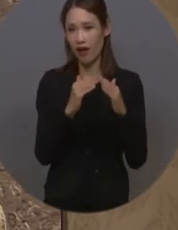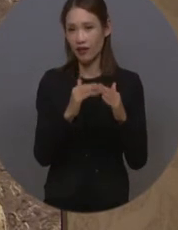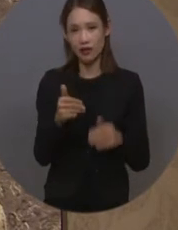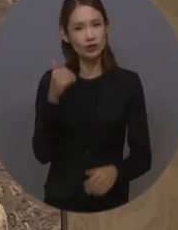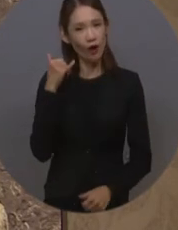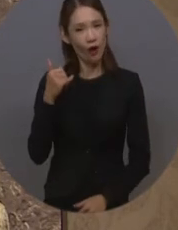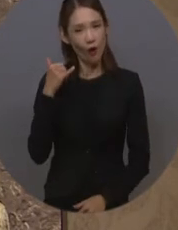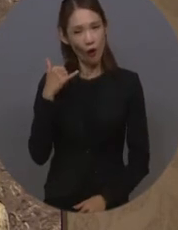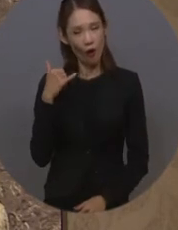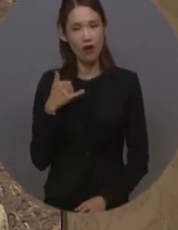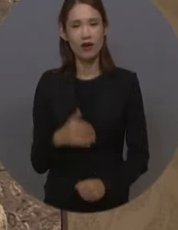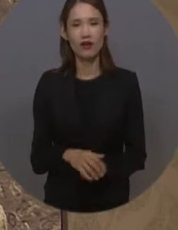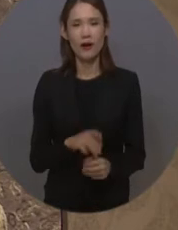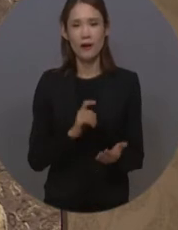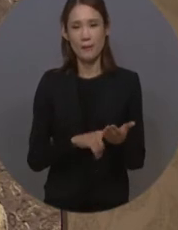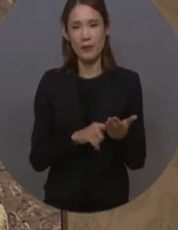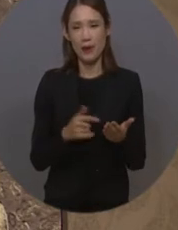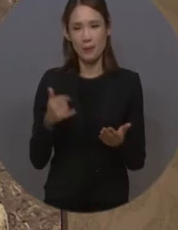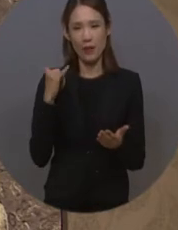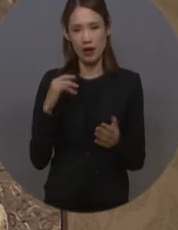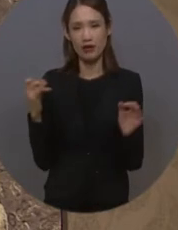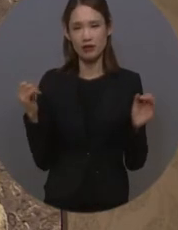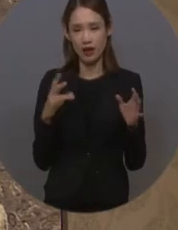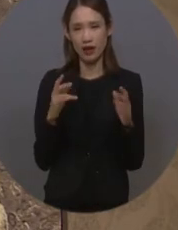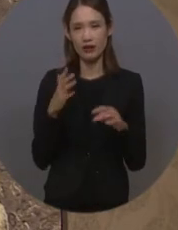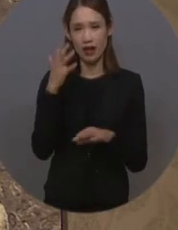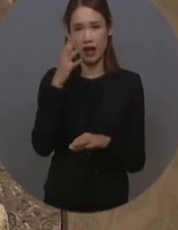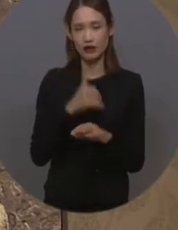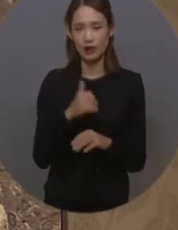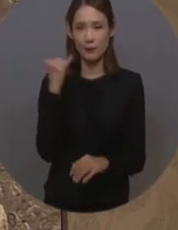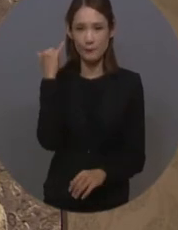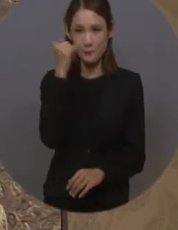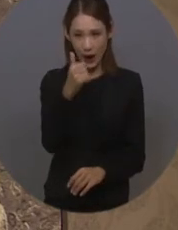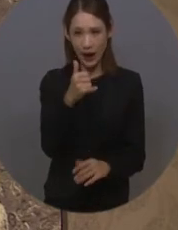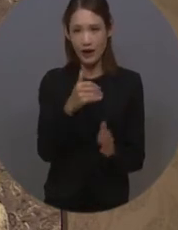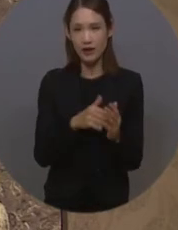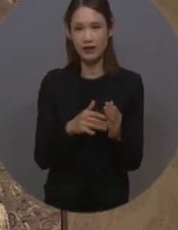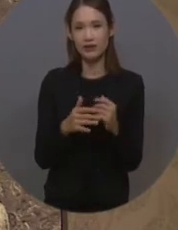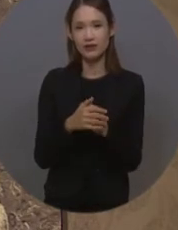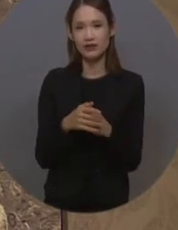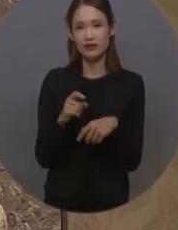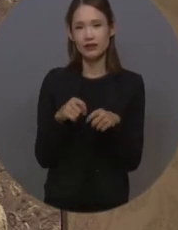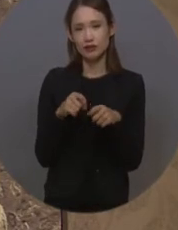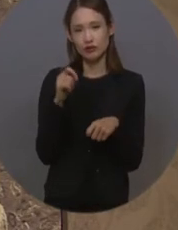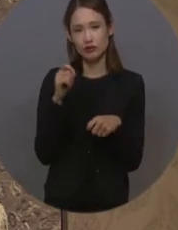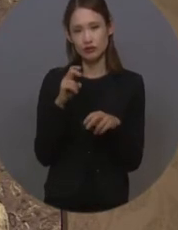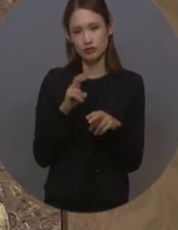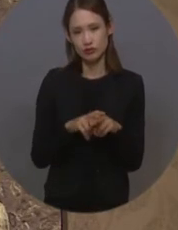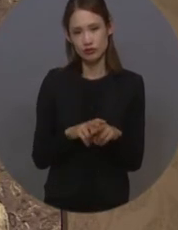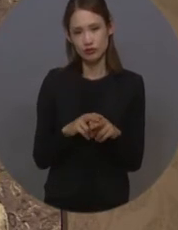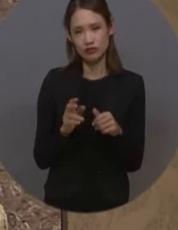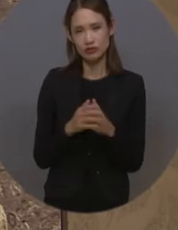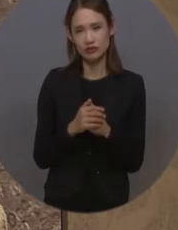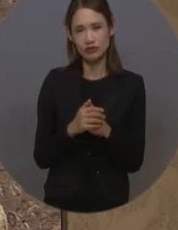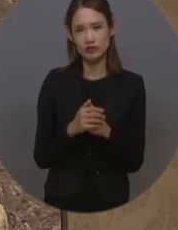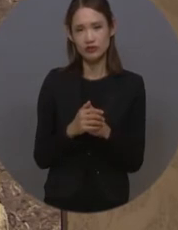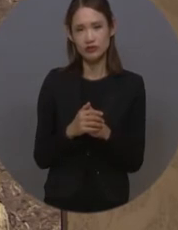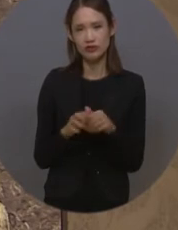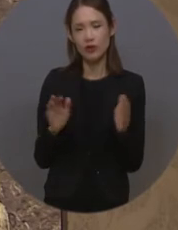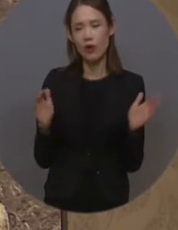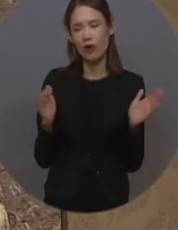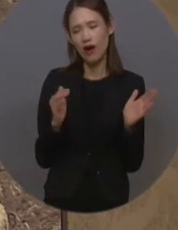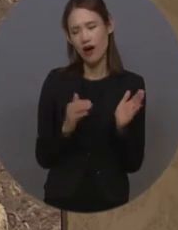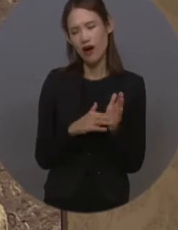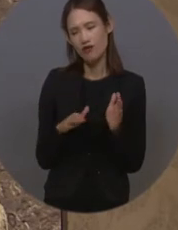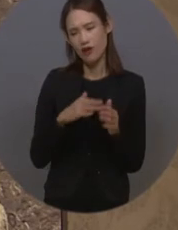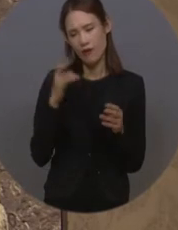하는데 네. 잠시만요 전화를 끊고 다시 이따 전화 드릴게요 하고 한참 주저앉았어요 땅바닥에. 네. 야 오늘까지만